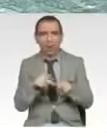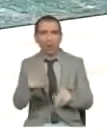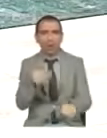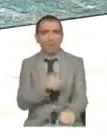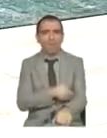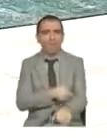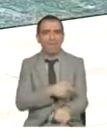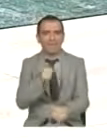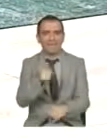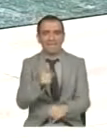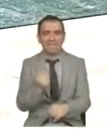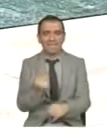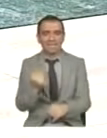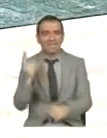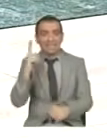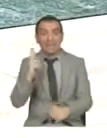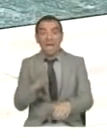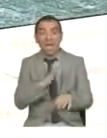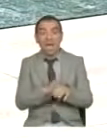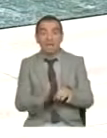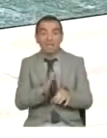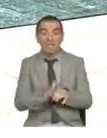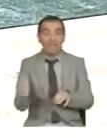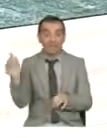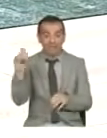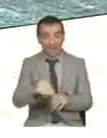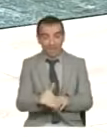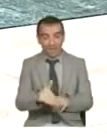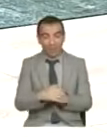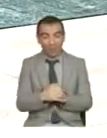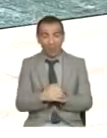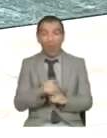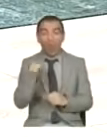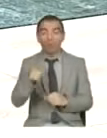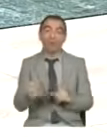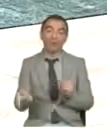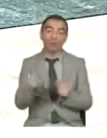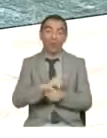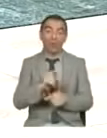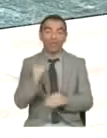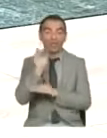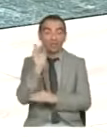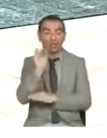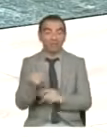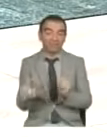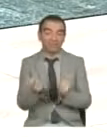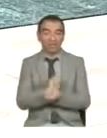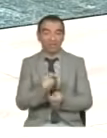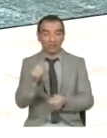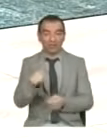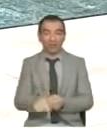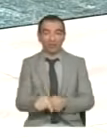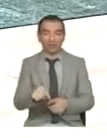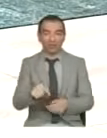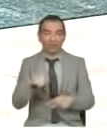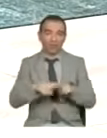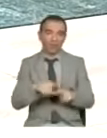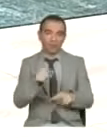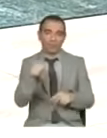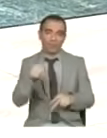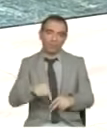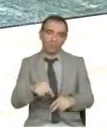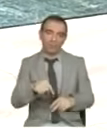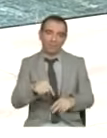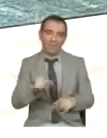geliyor. Nereye geliyor biliyor musun? Önce Kayseri'ye geliyor. Ondan sonra tüm hayatı değişiyor ve Abdülkerim artık